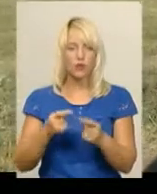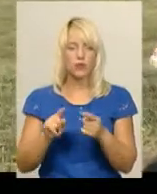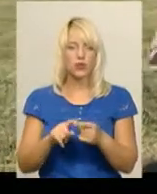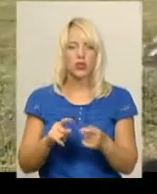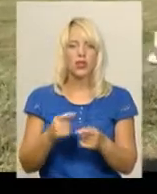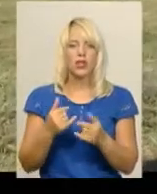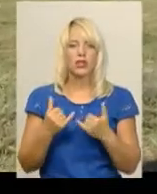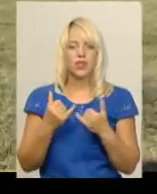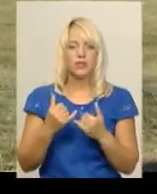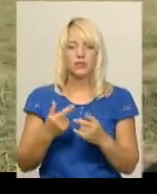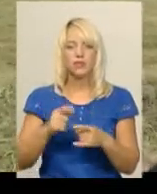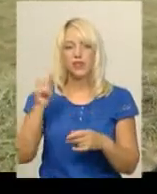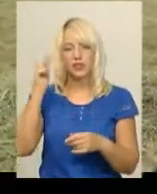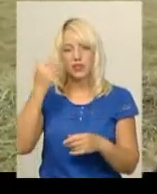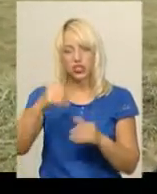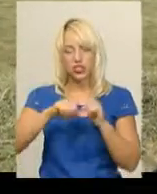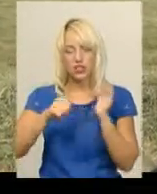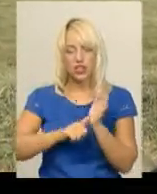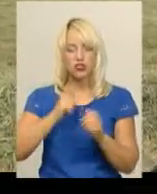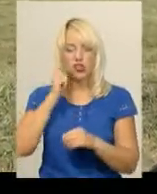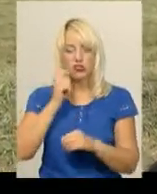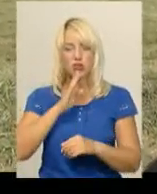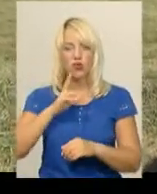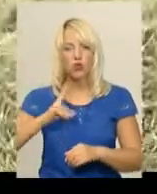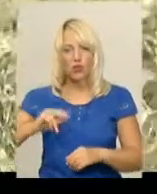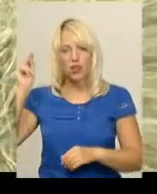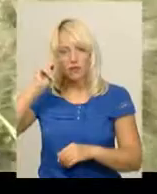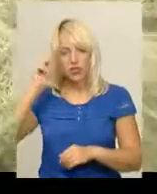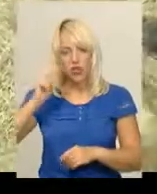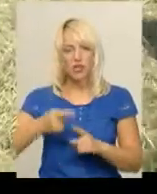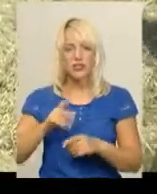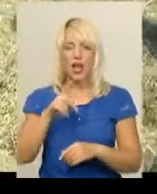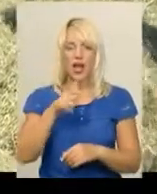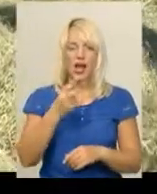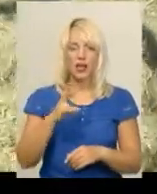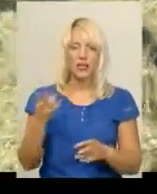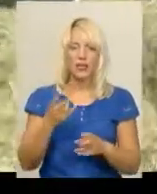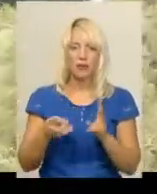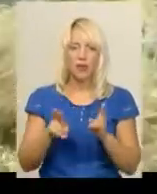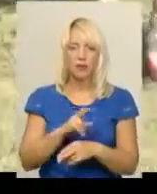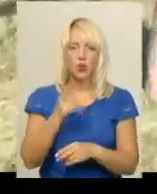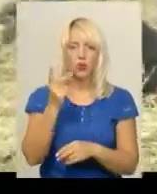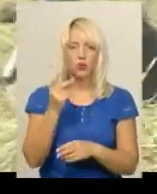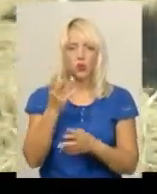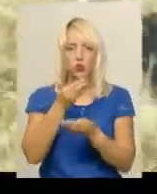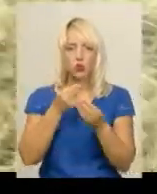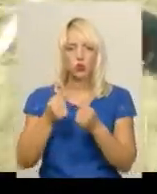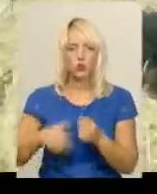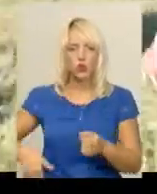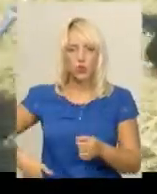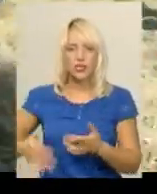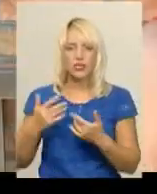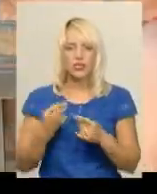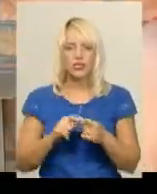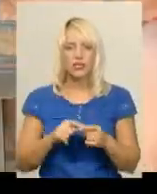її 16-річна донька навчається хмельницькому накравчиню. А Галині треба міняти кульшовий суглоп – уже другий на штучний. Скільки це коштує, вона